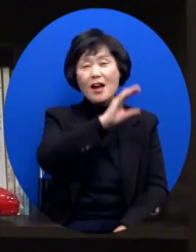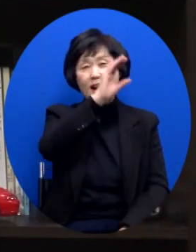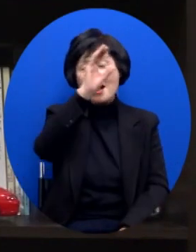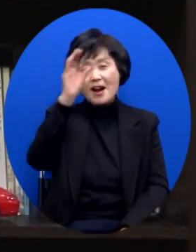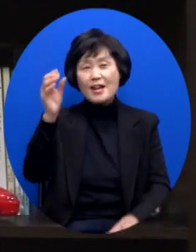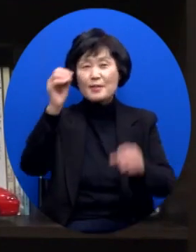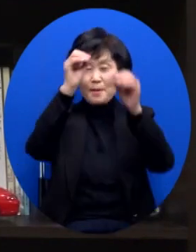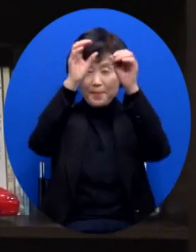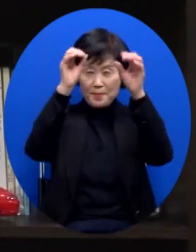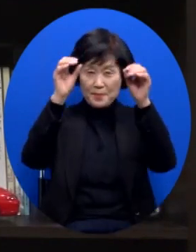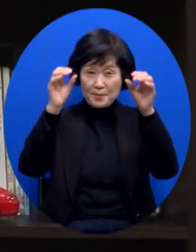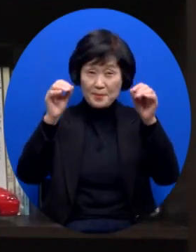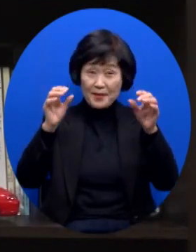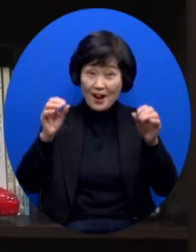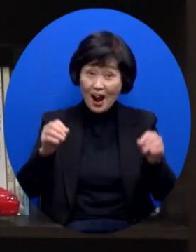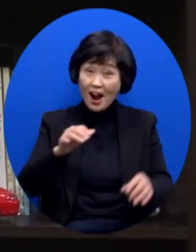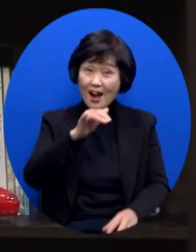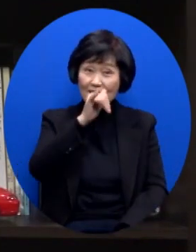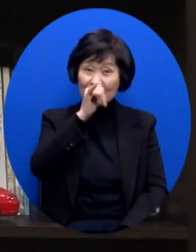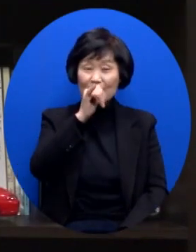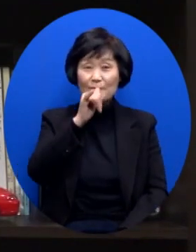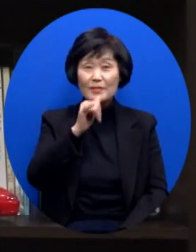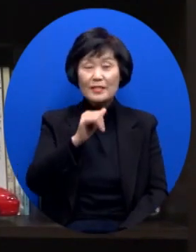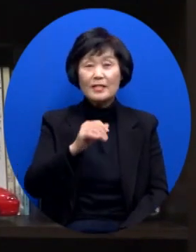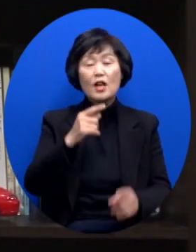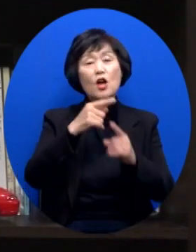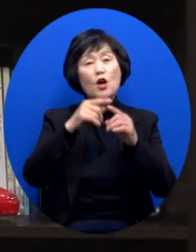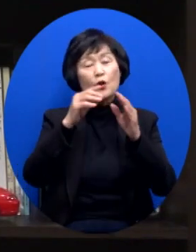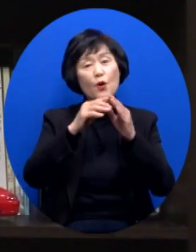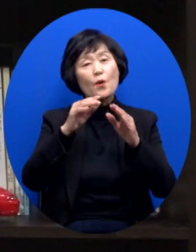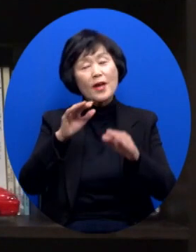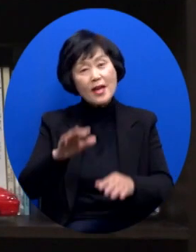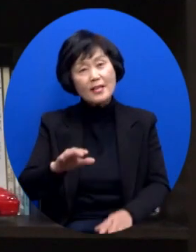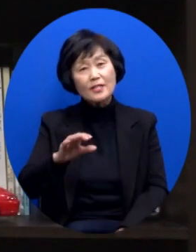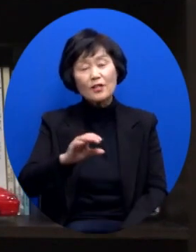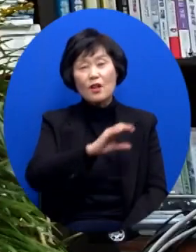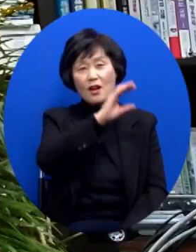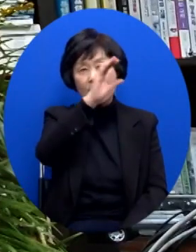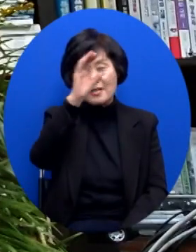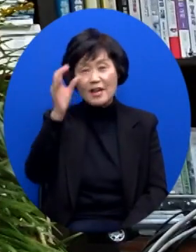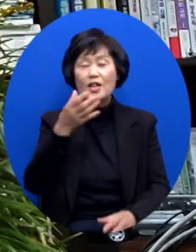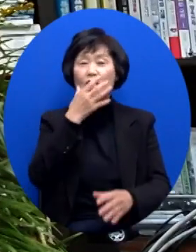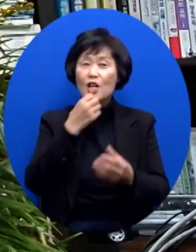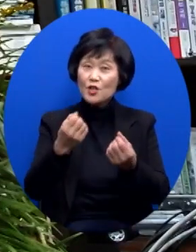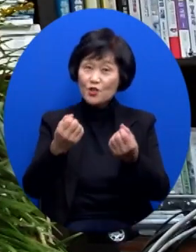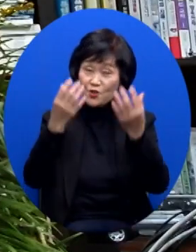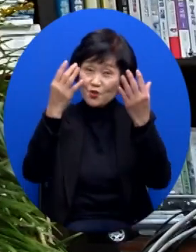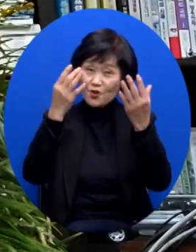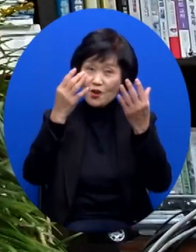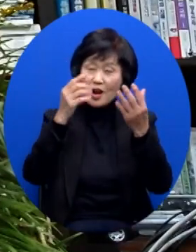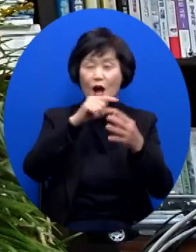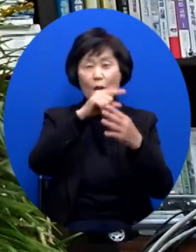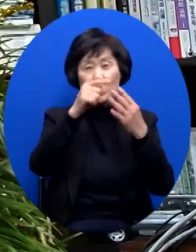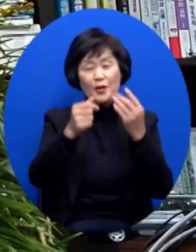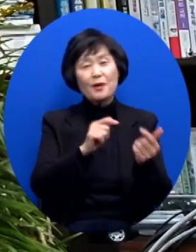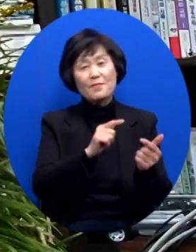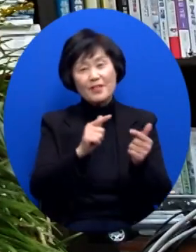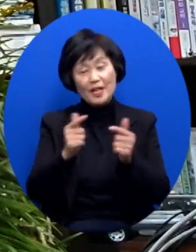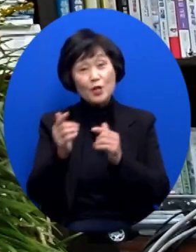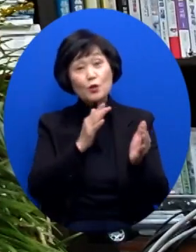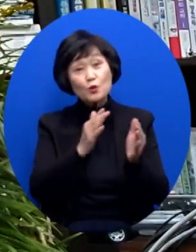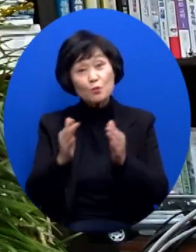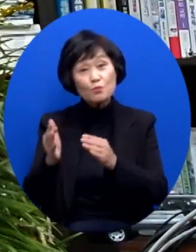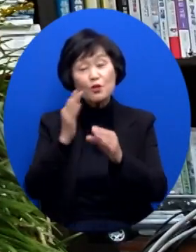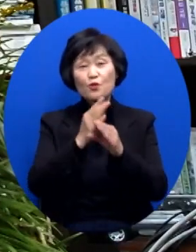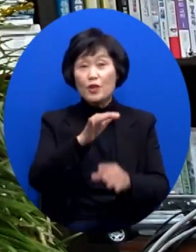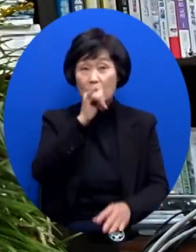있습니다. 교회에서도 성탄 행사를 여러 가지로 진행하고 있습니다. 자, 이 속에서 우리의 시선은